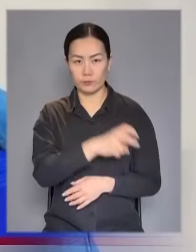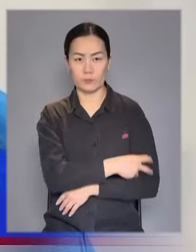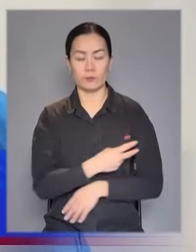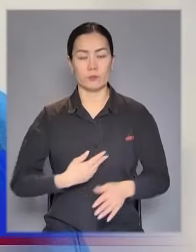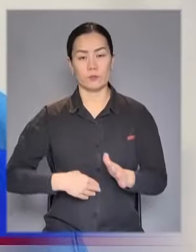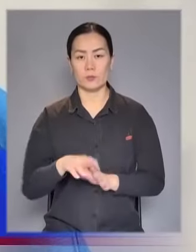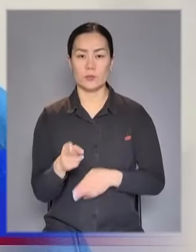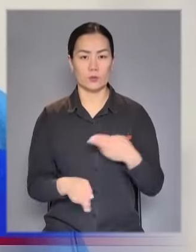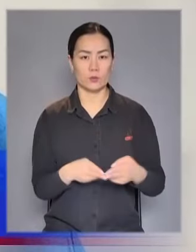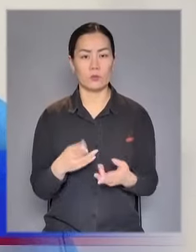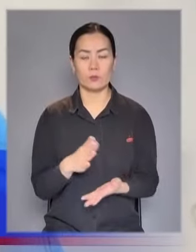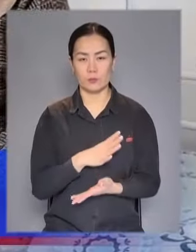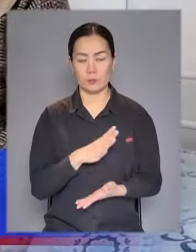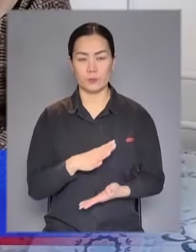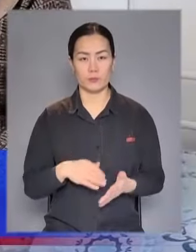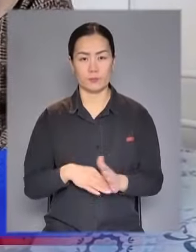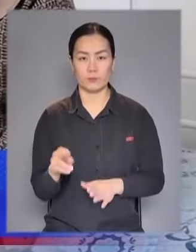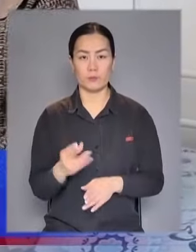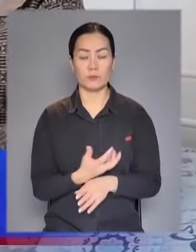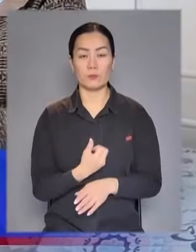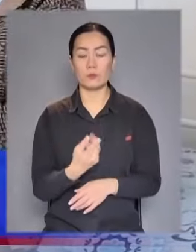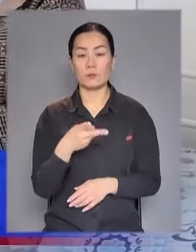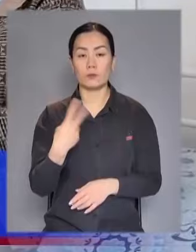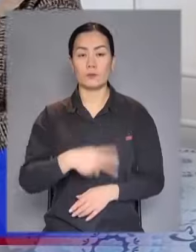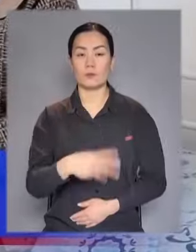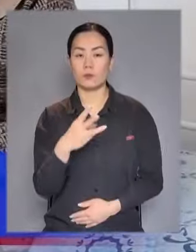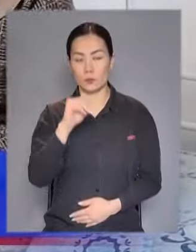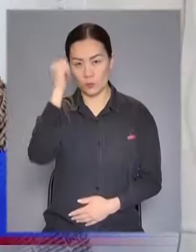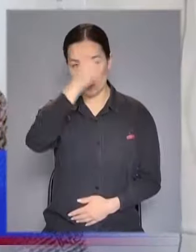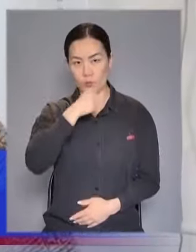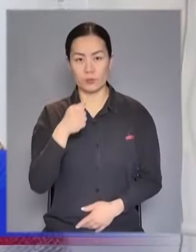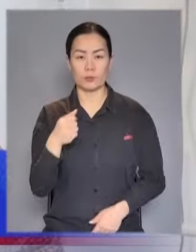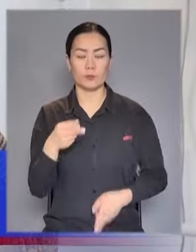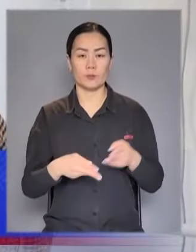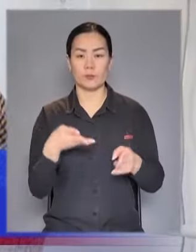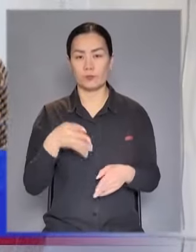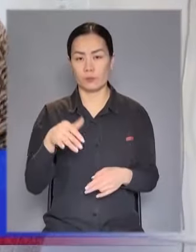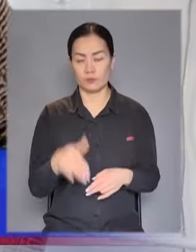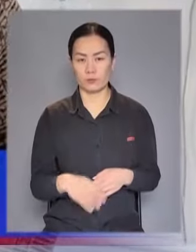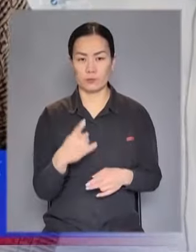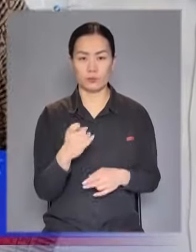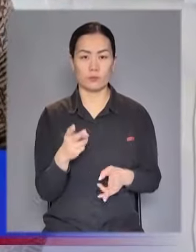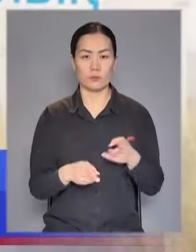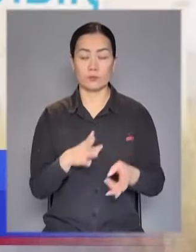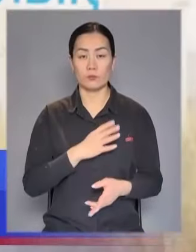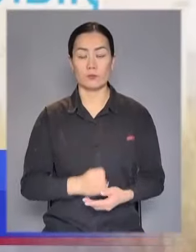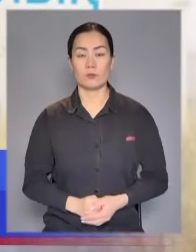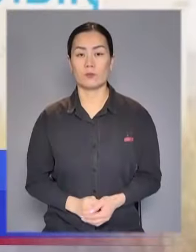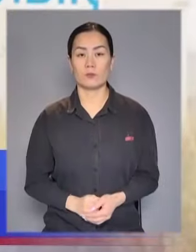врачи прибегают к хирургическому вмешательству. За 2023 год проведено более 4100